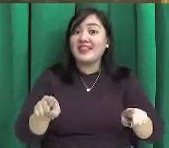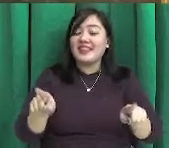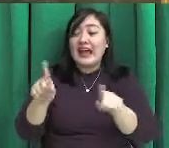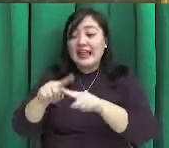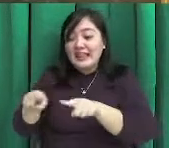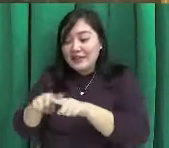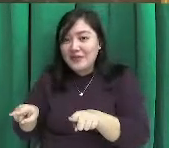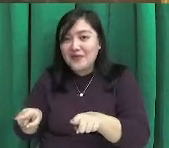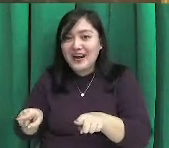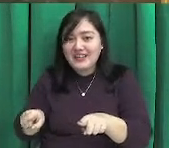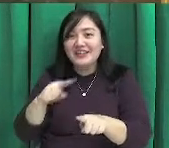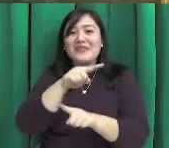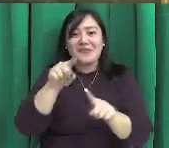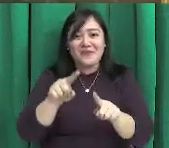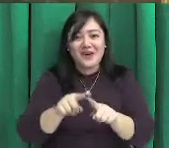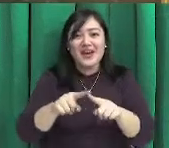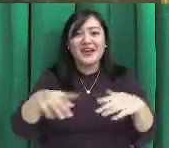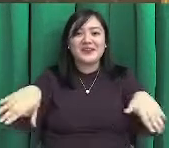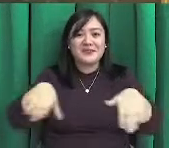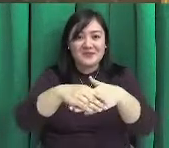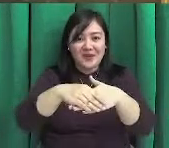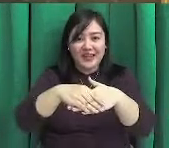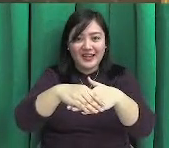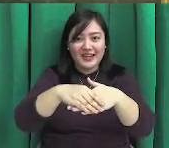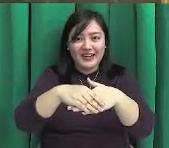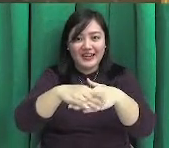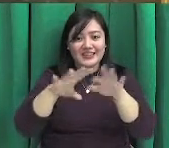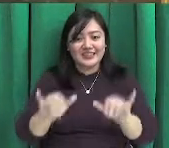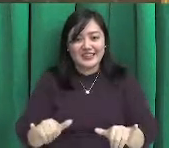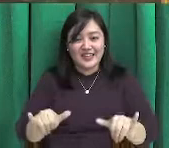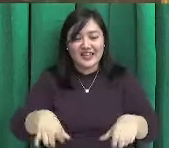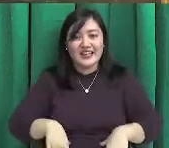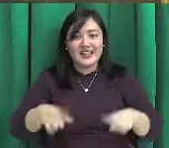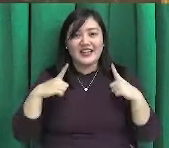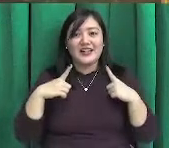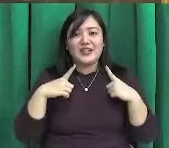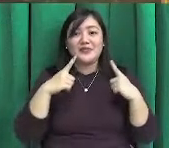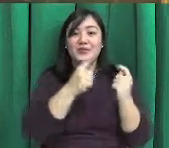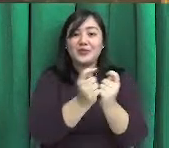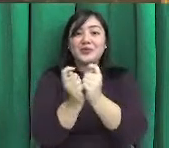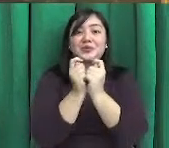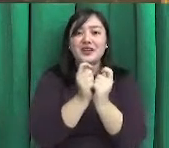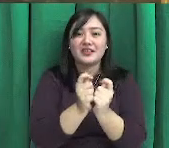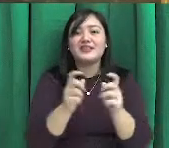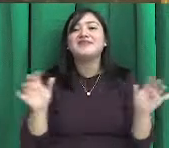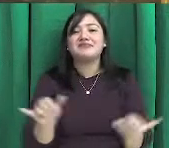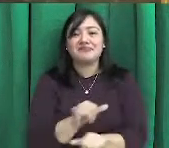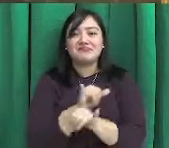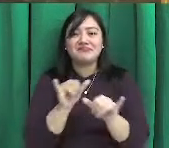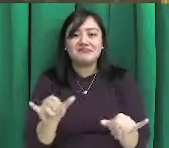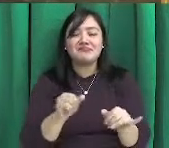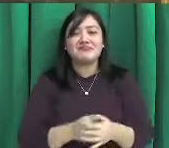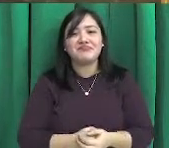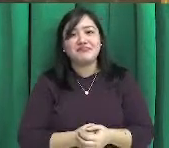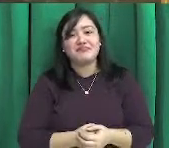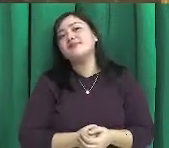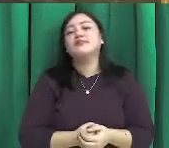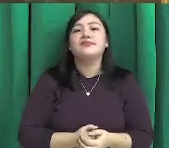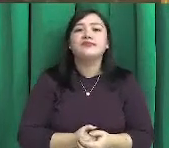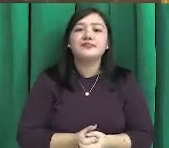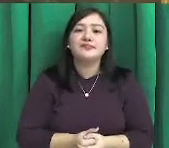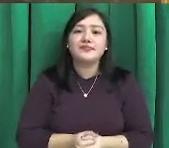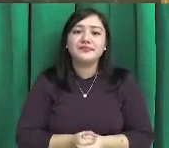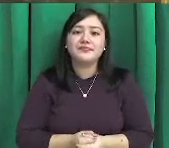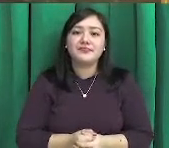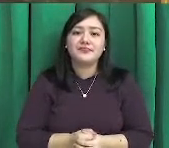for a minute. Kasi alam nyo, dapat naririnig yan sa programa ng Team Prep. No? Yeah. Yung mga bagay na yan.